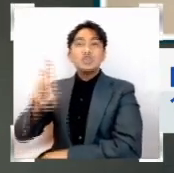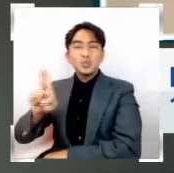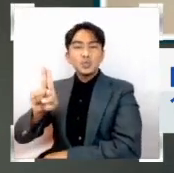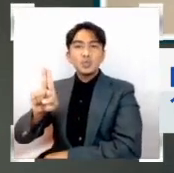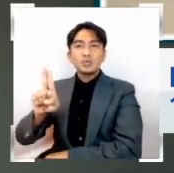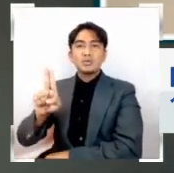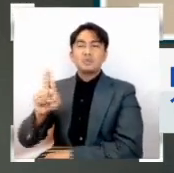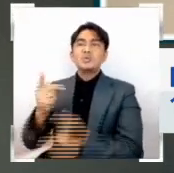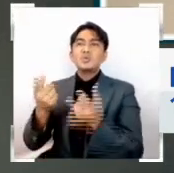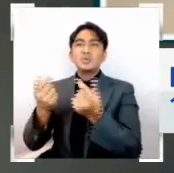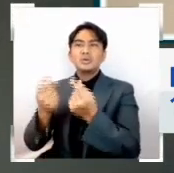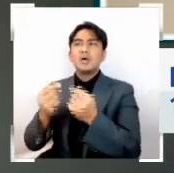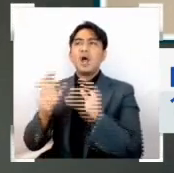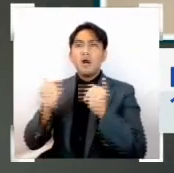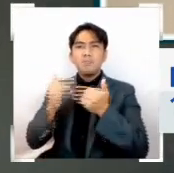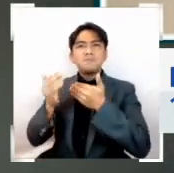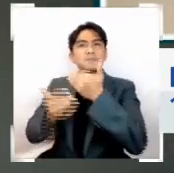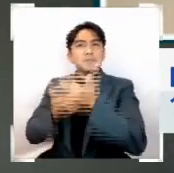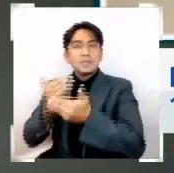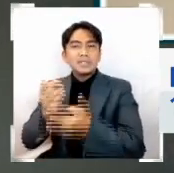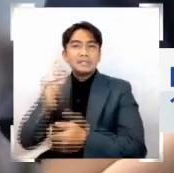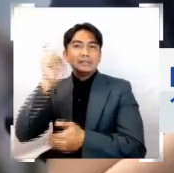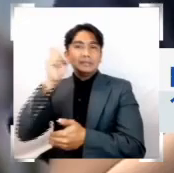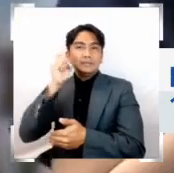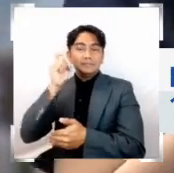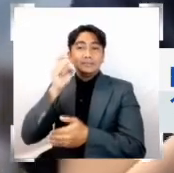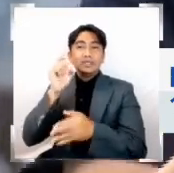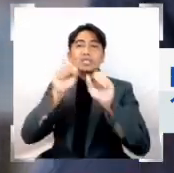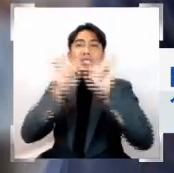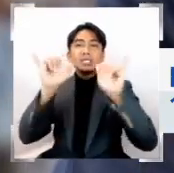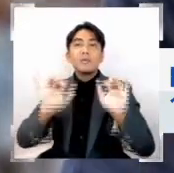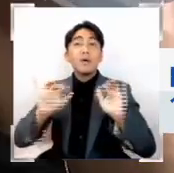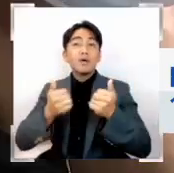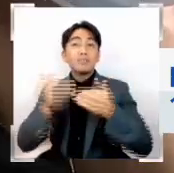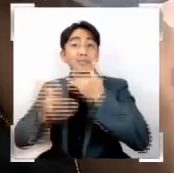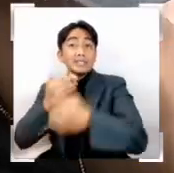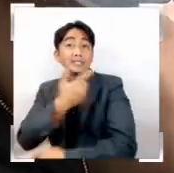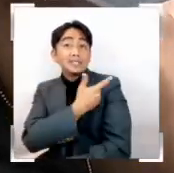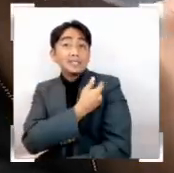pinakamabilis na sistema para sa pagbabakuna. Ako si Joseph Morong, ang inyong saksi.